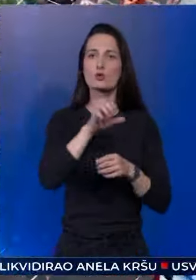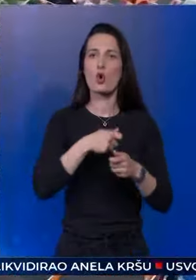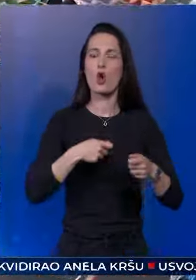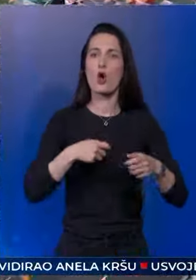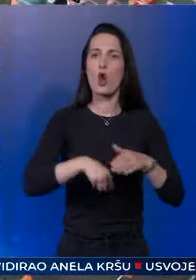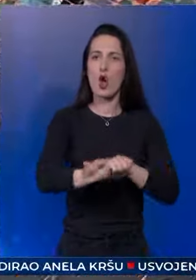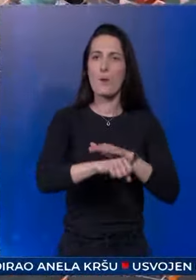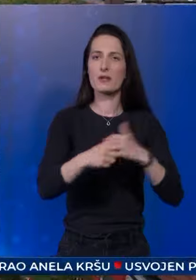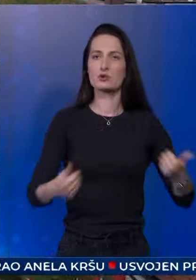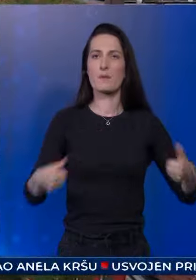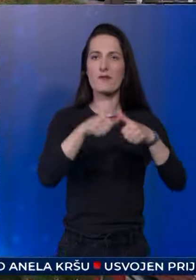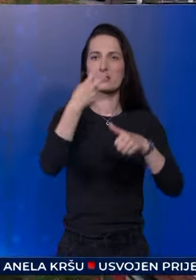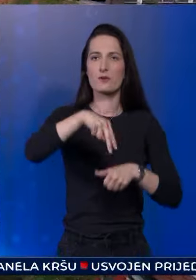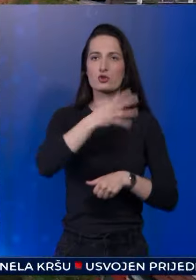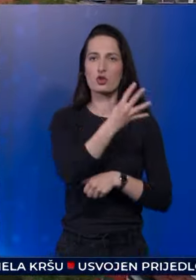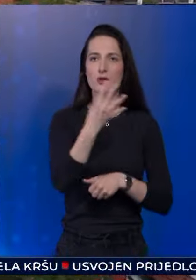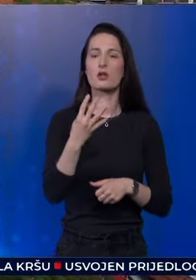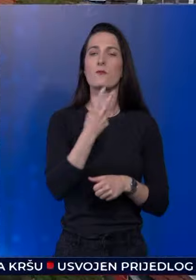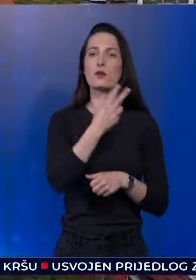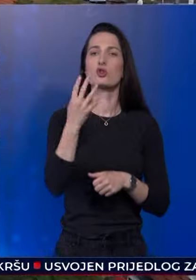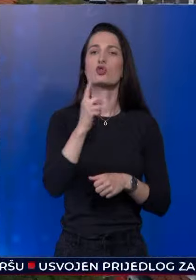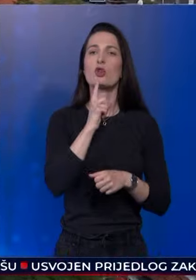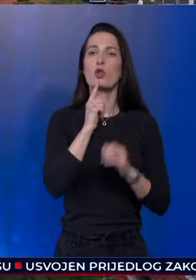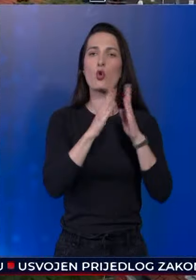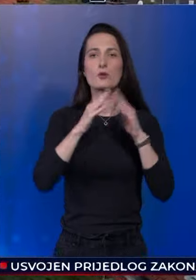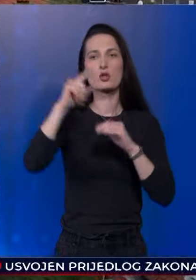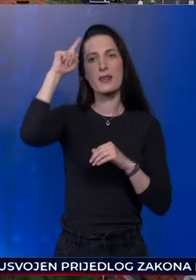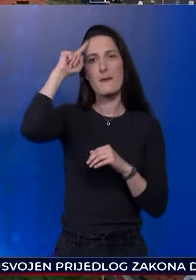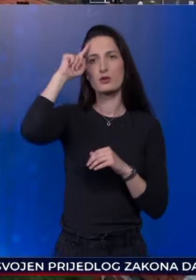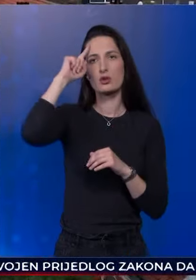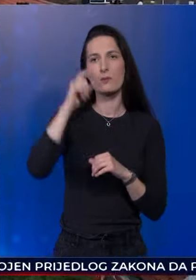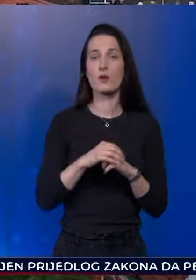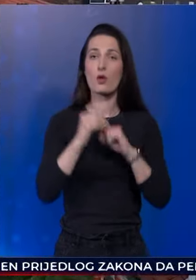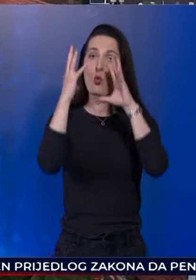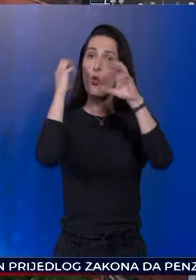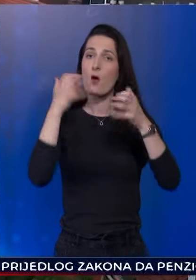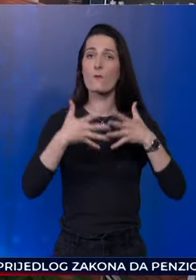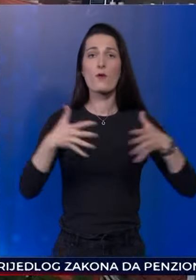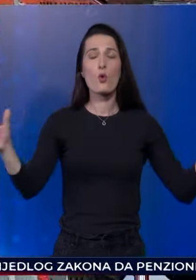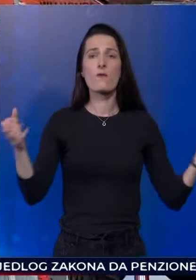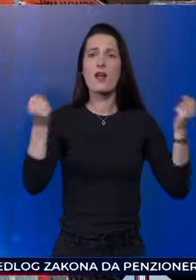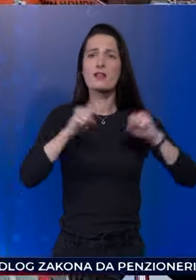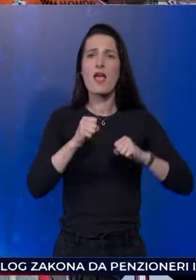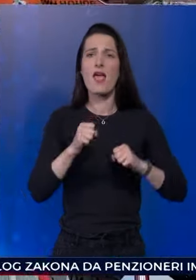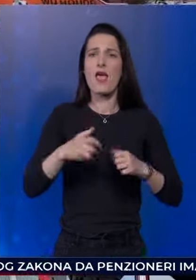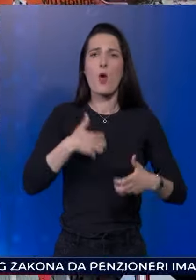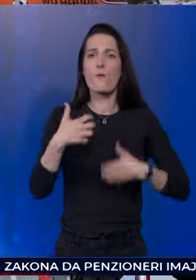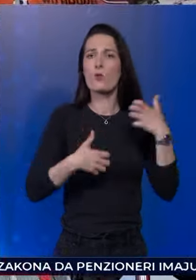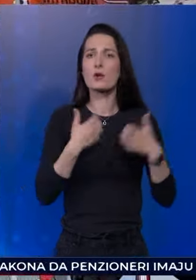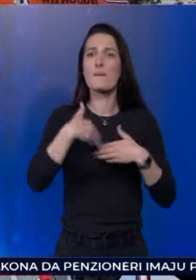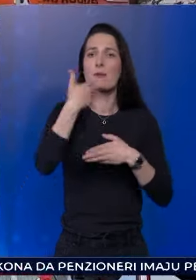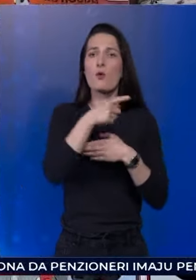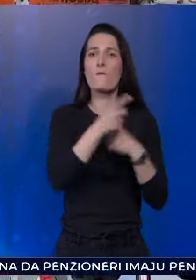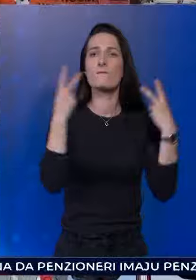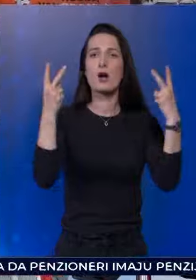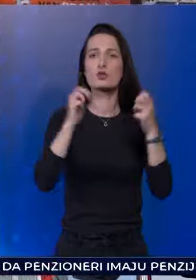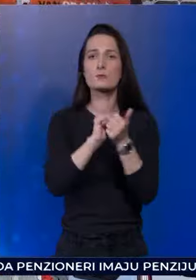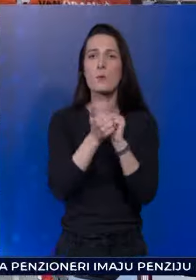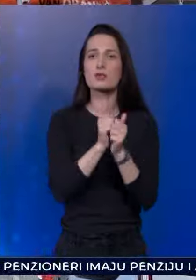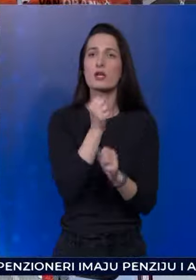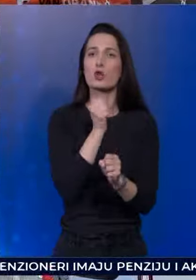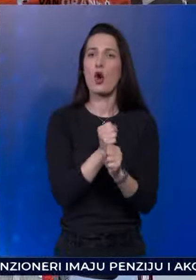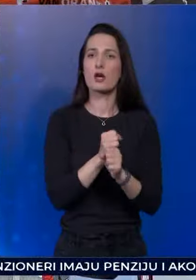prvenstva 2024, čiji je domaćin Njemačka. U Holandiji uveliko vlada euforija pred ovaj važan